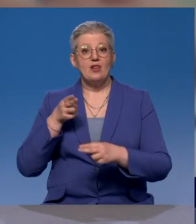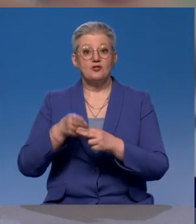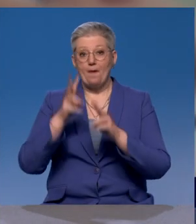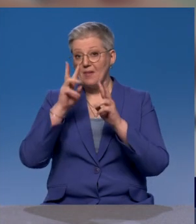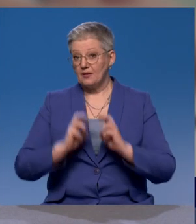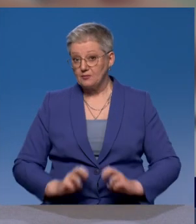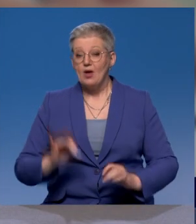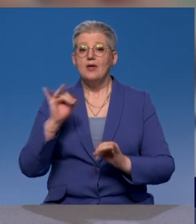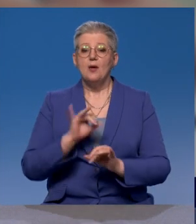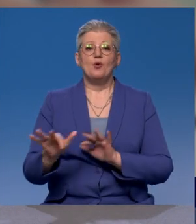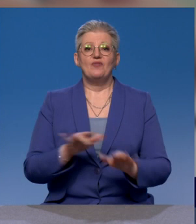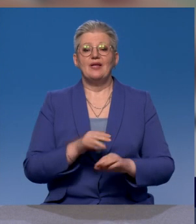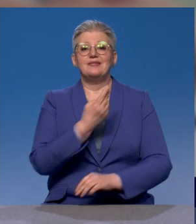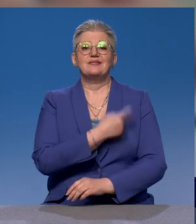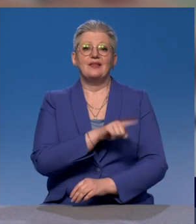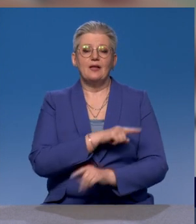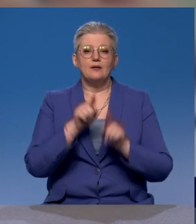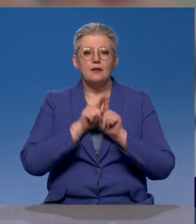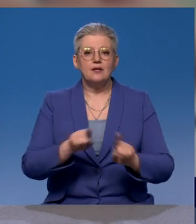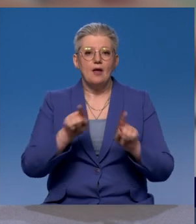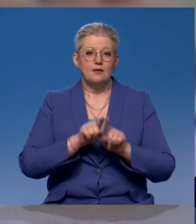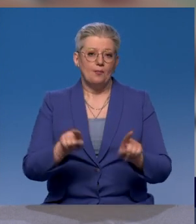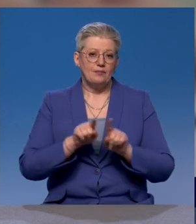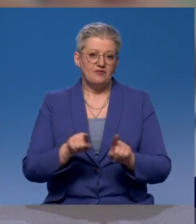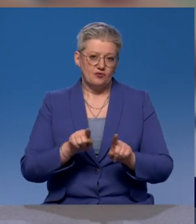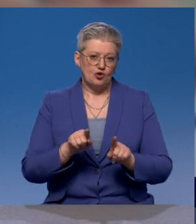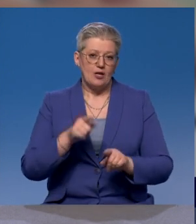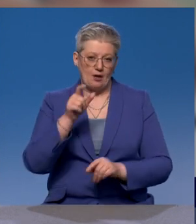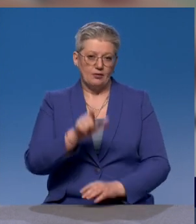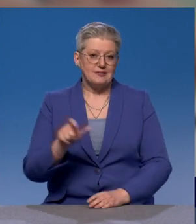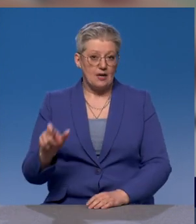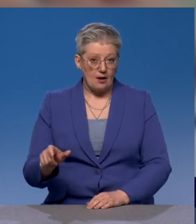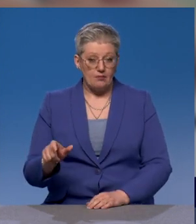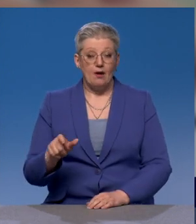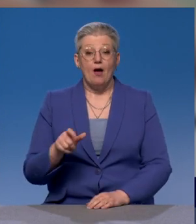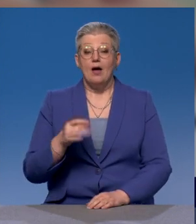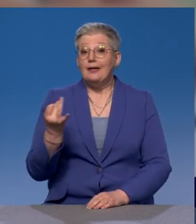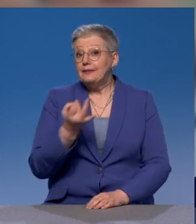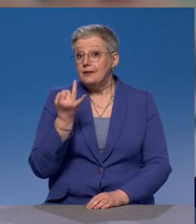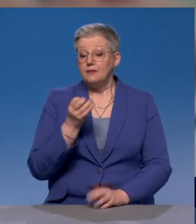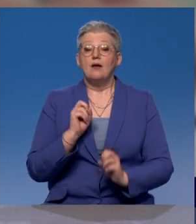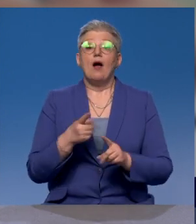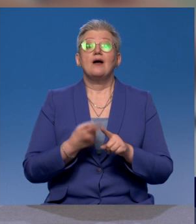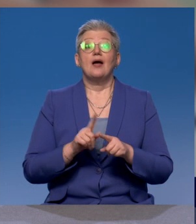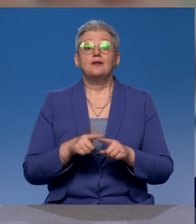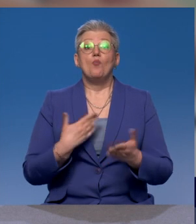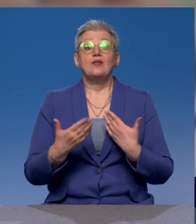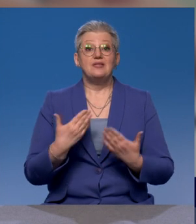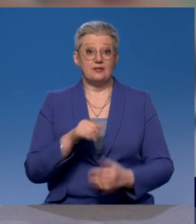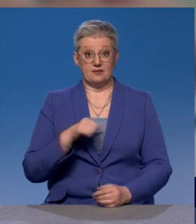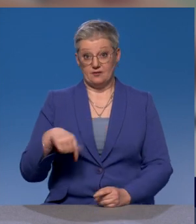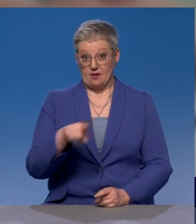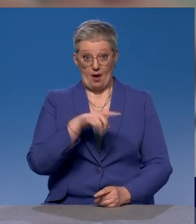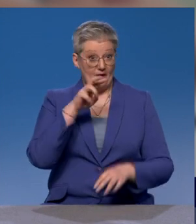проведения санитарно-гигиенического просвещения населения. Интересно, как отнеслись к этому сами врачи